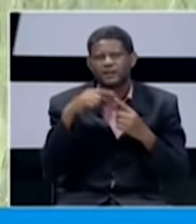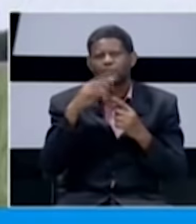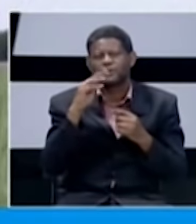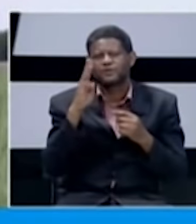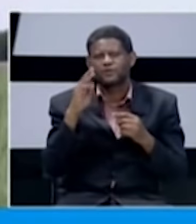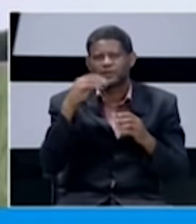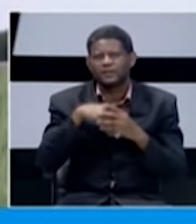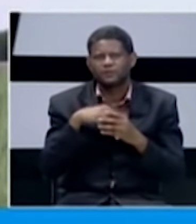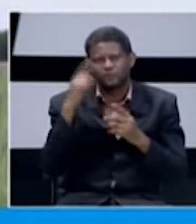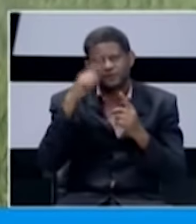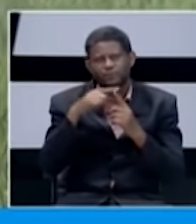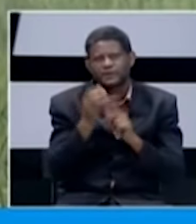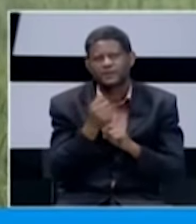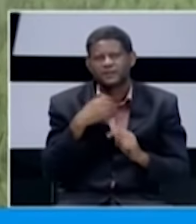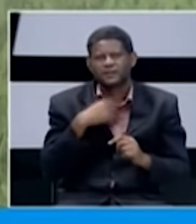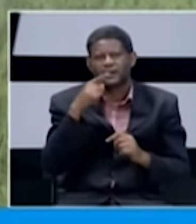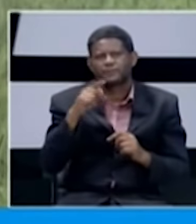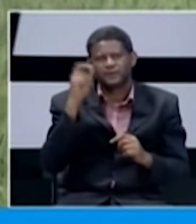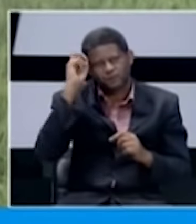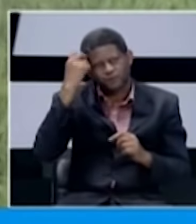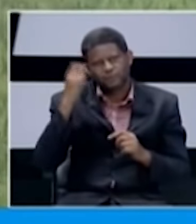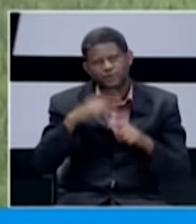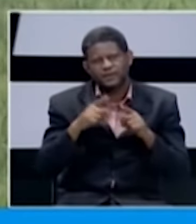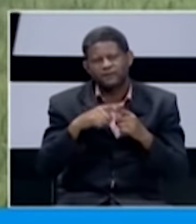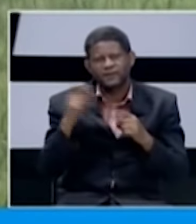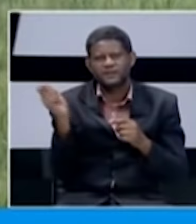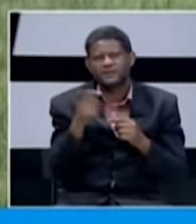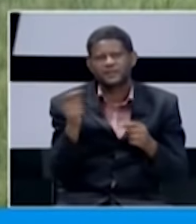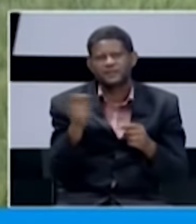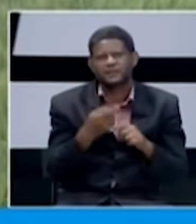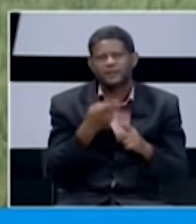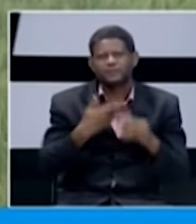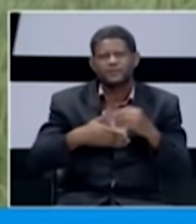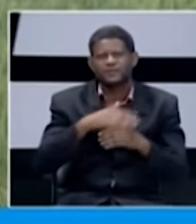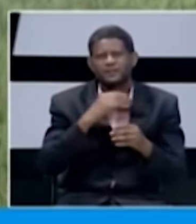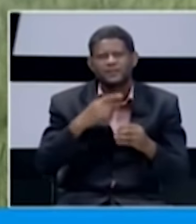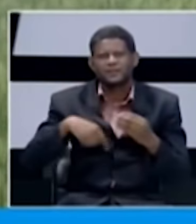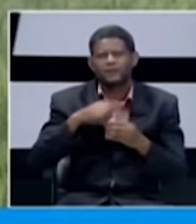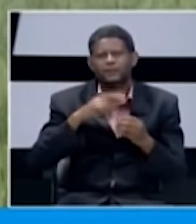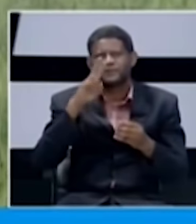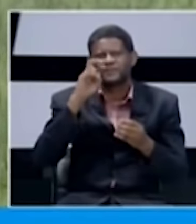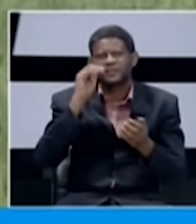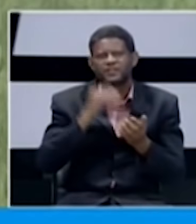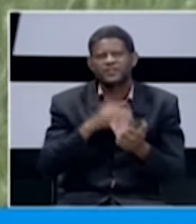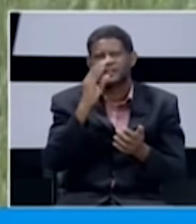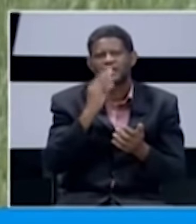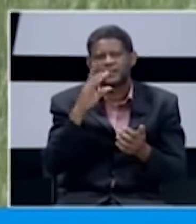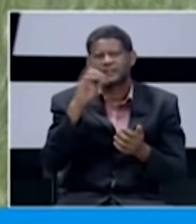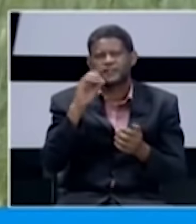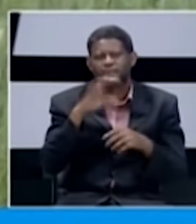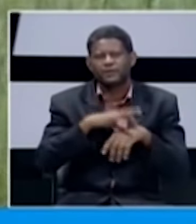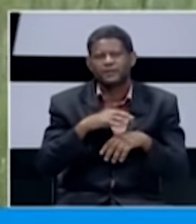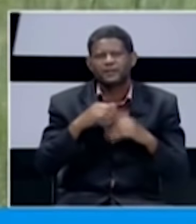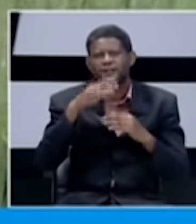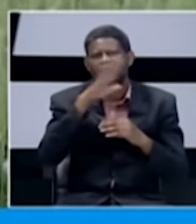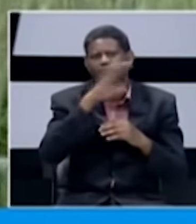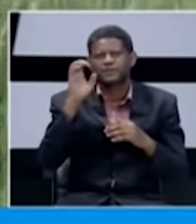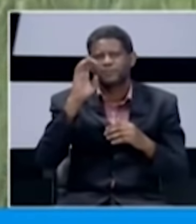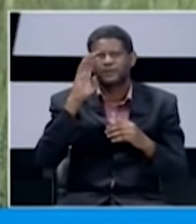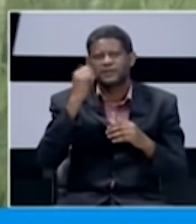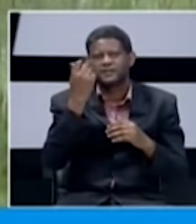لنا مالتي ابطا وردا بالسفره لزرعتي كاب تشفنا استات 20 هكتار مريت لعل 514 شح